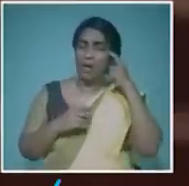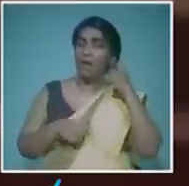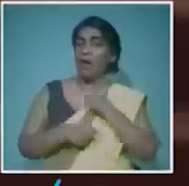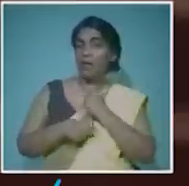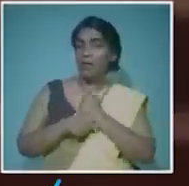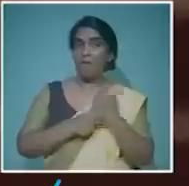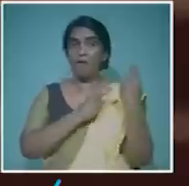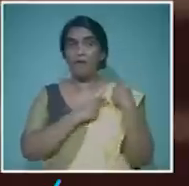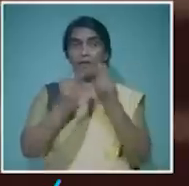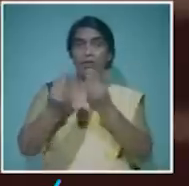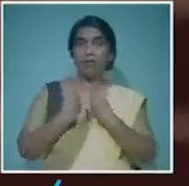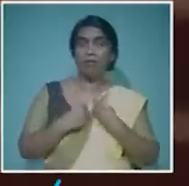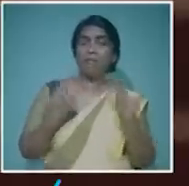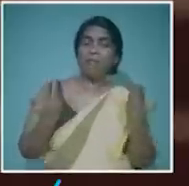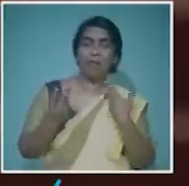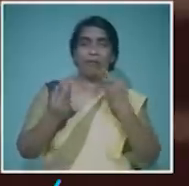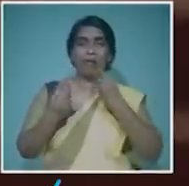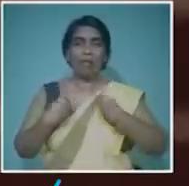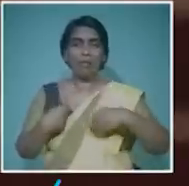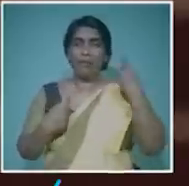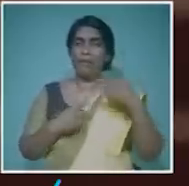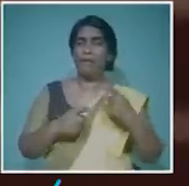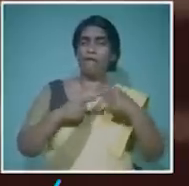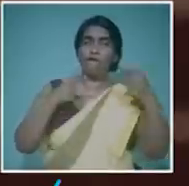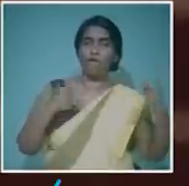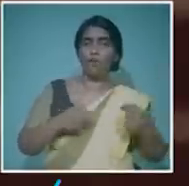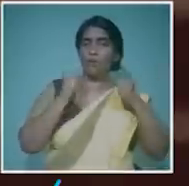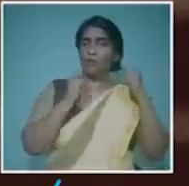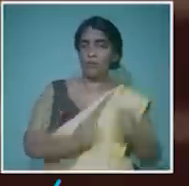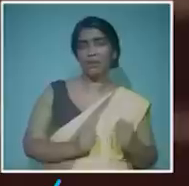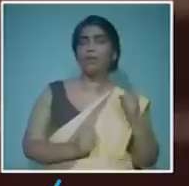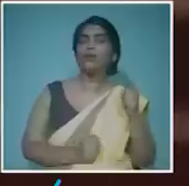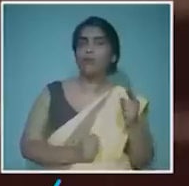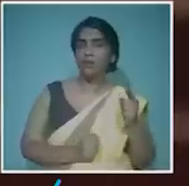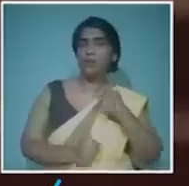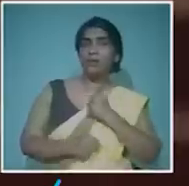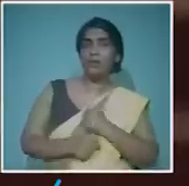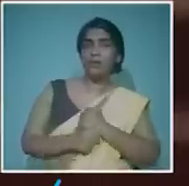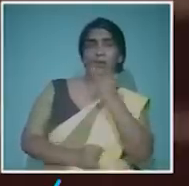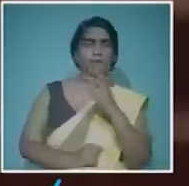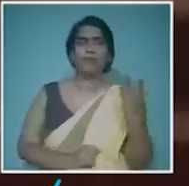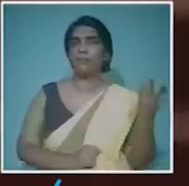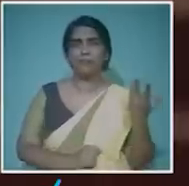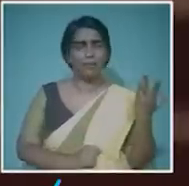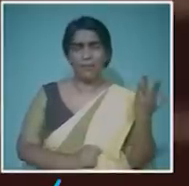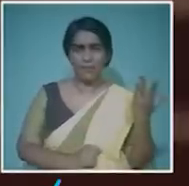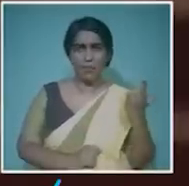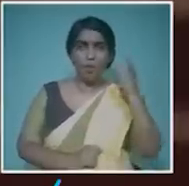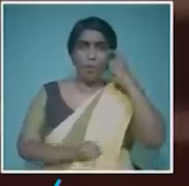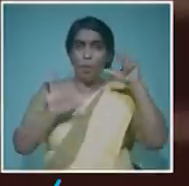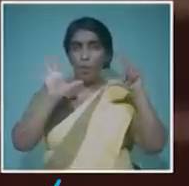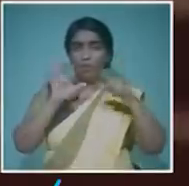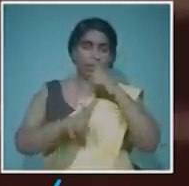ආණ්ඩුවේ තනතුරු ගන්න බැරි වෙලා තනතුරු අහිමි වෙච්ච අය ගිහිලා විපක්ෂයේ තරහට වාඩි වෙලා ආණ්ඩුවට දොස් කියලා වැඩක් නැහැ. මේ මොලහත